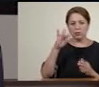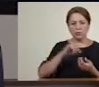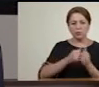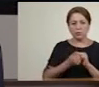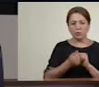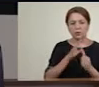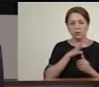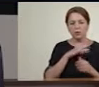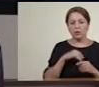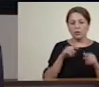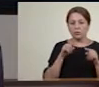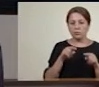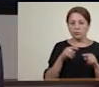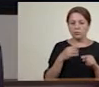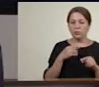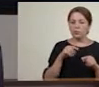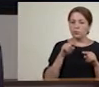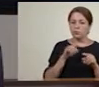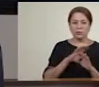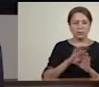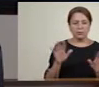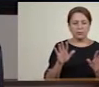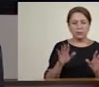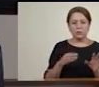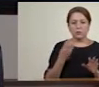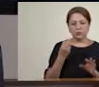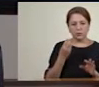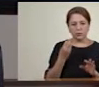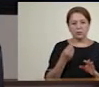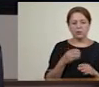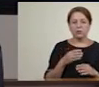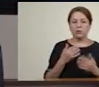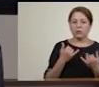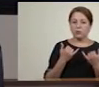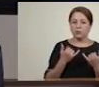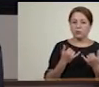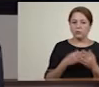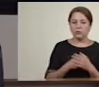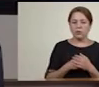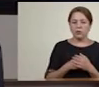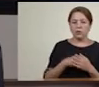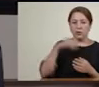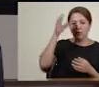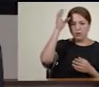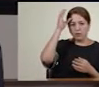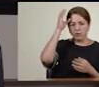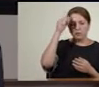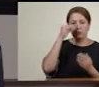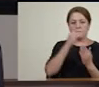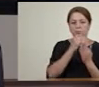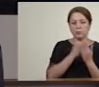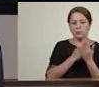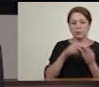Bu shular bilan cheklanib qolmaydi. Ana endi ilm izlab